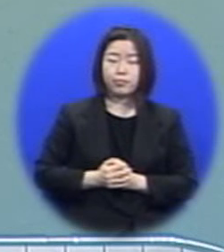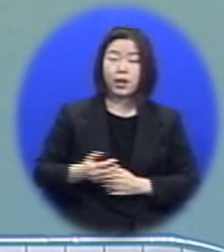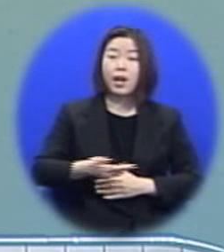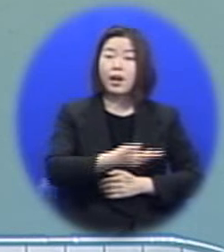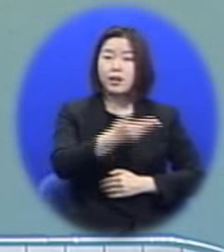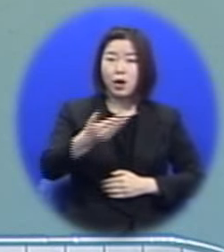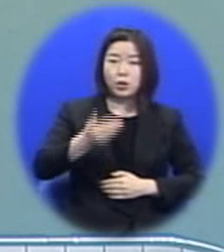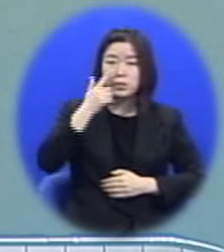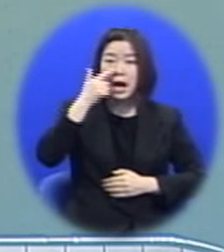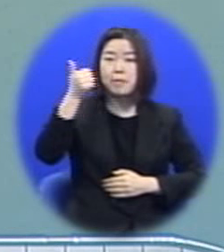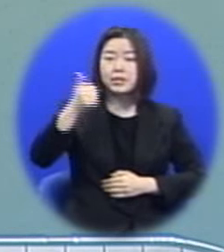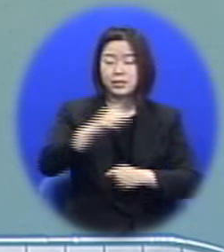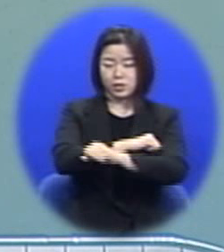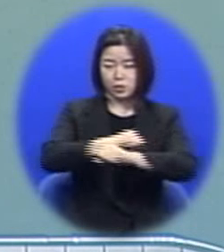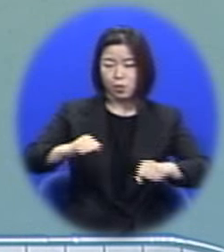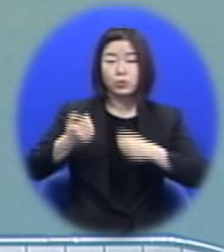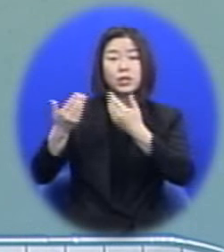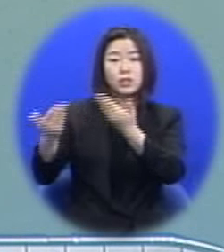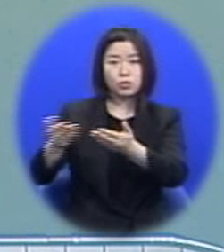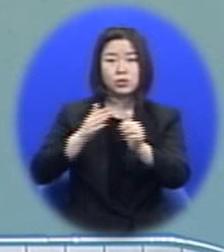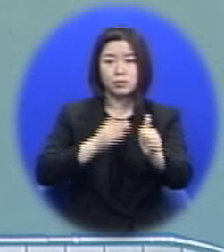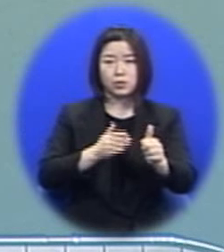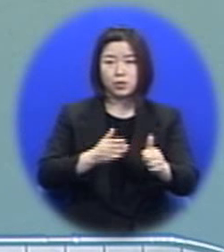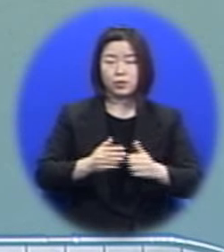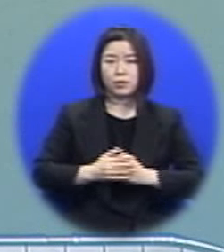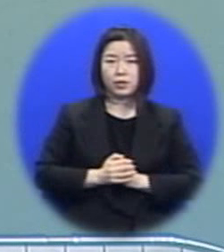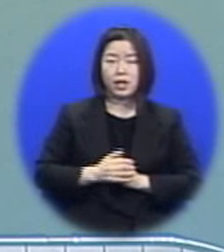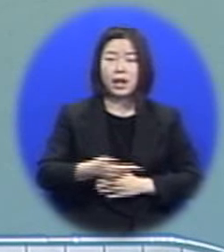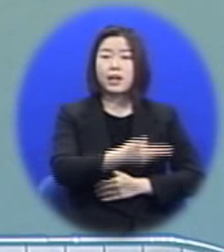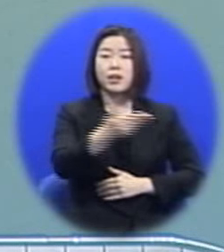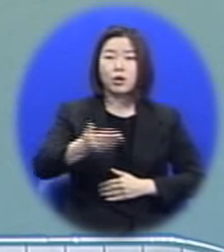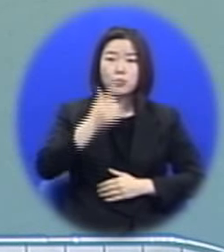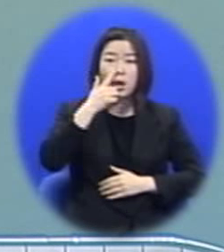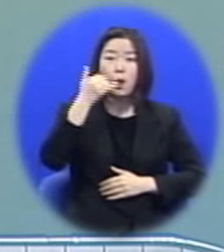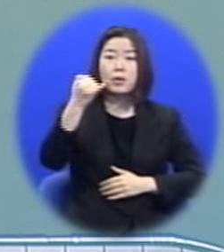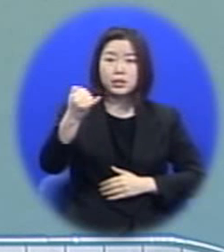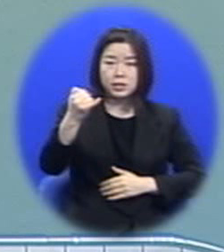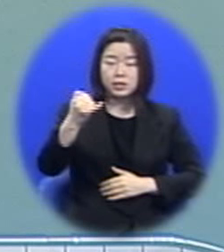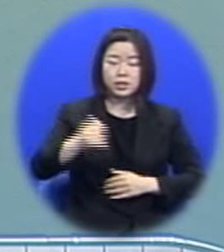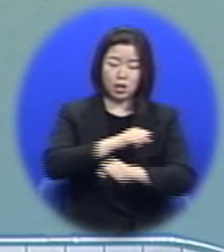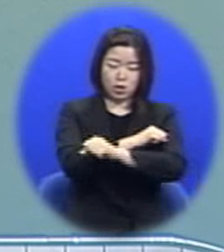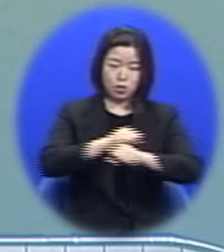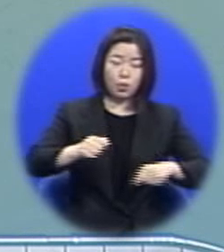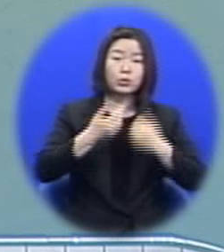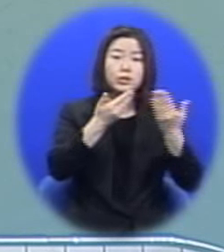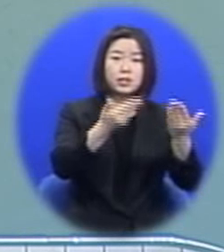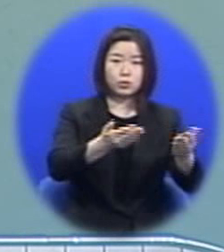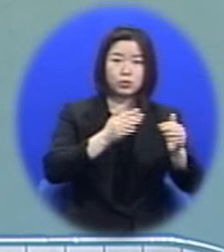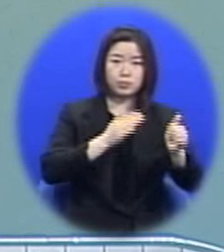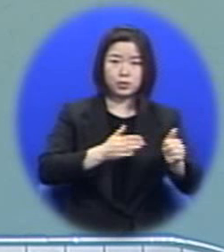여러분의 아버지를 용서하셔야 됩니다. 여러분의 어머니를 용서하셔야 돼요.